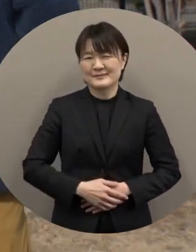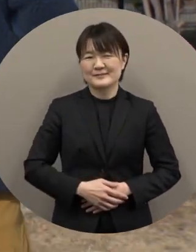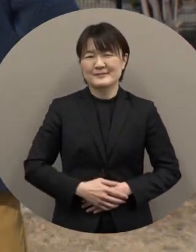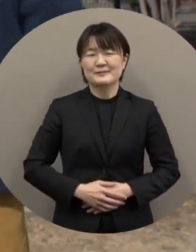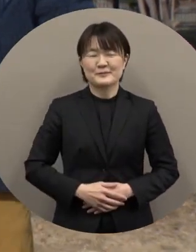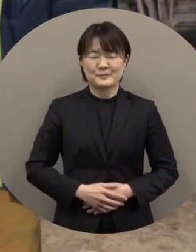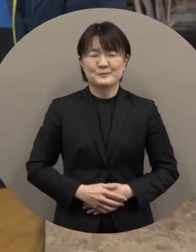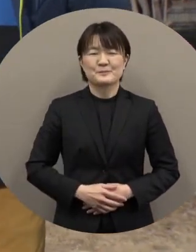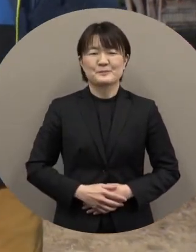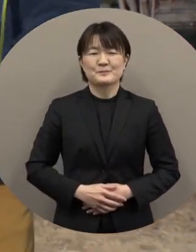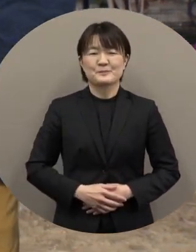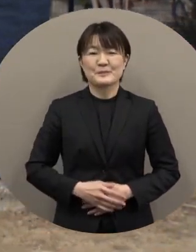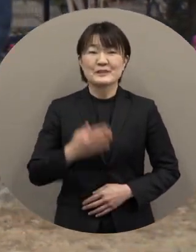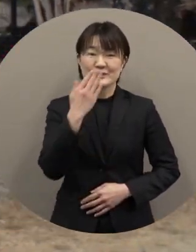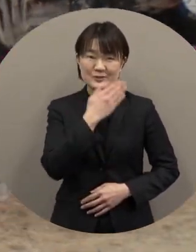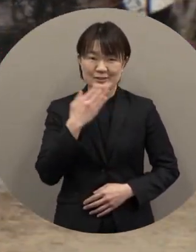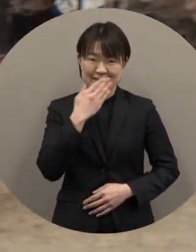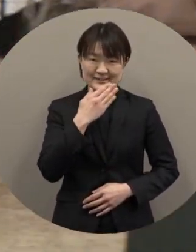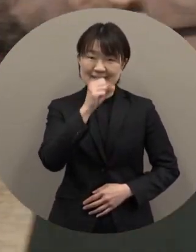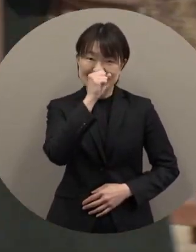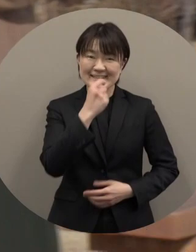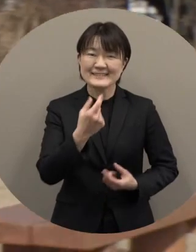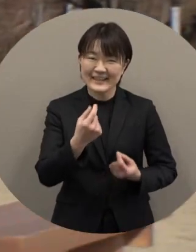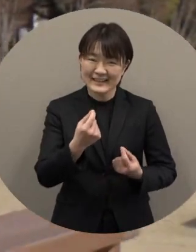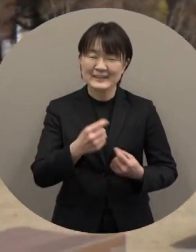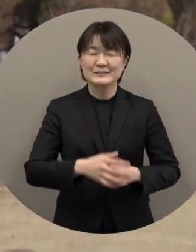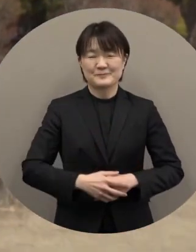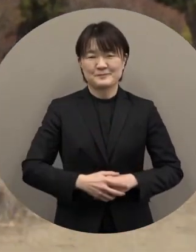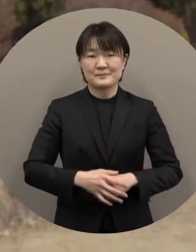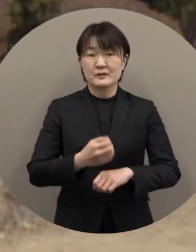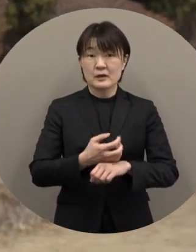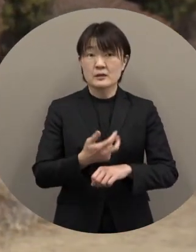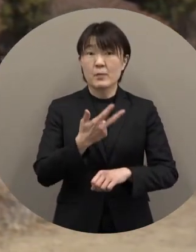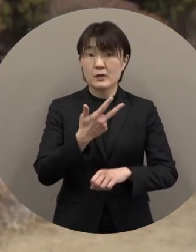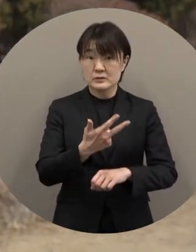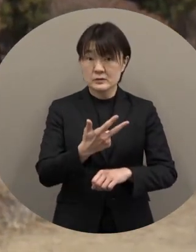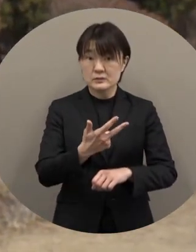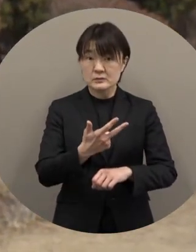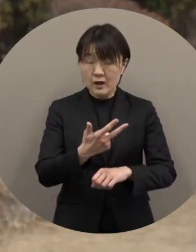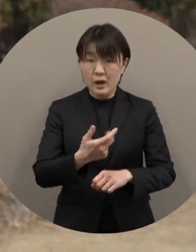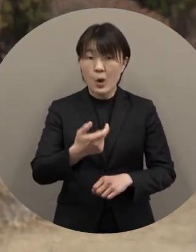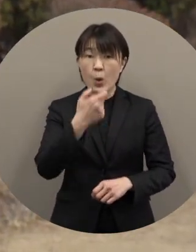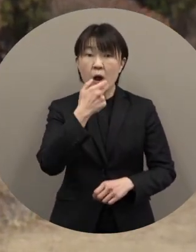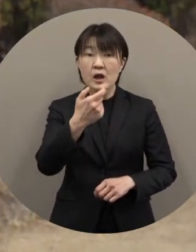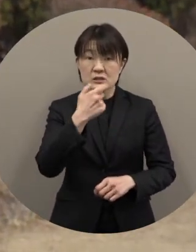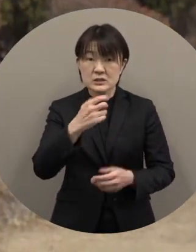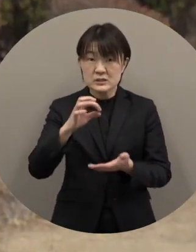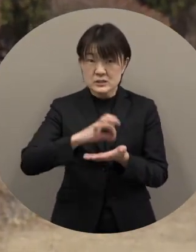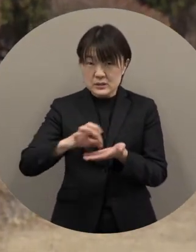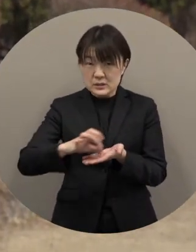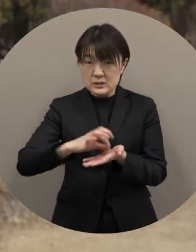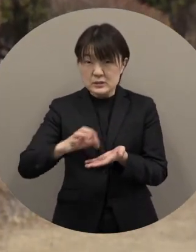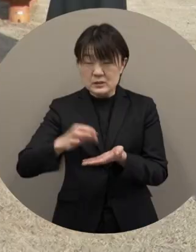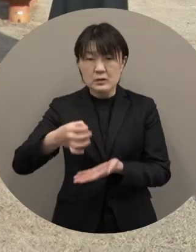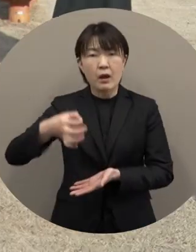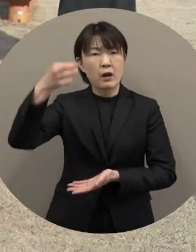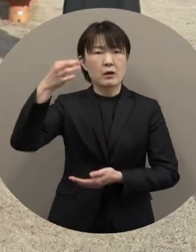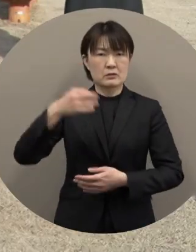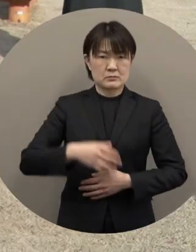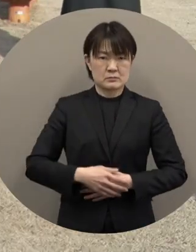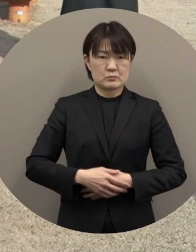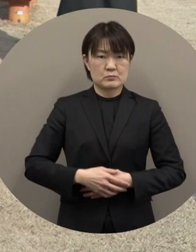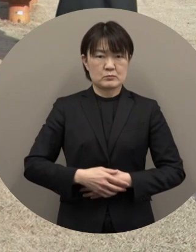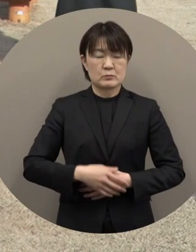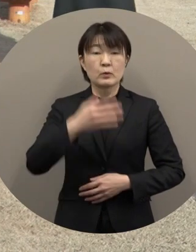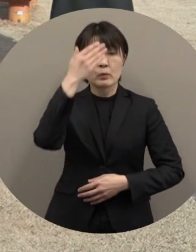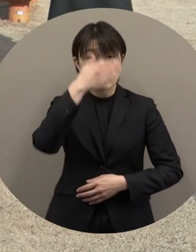大好きです。 いや、スイーツいいですよね。 はい、大好き、 はい、実は埼玉市はお菓子の消費額がすごく高いんです。 はい、そうなの？